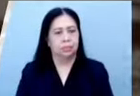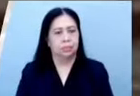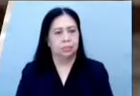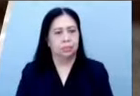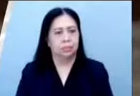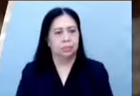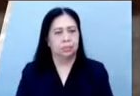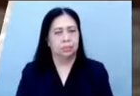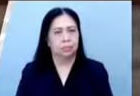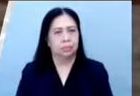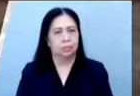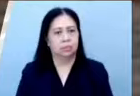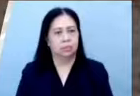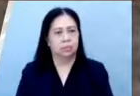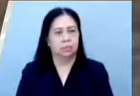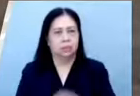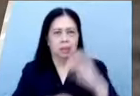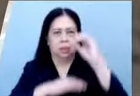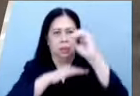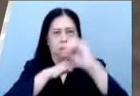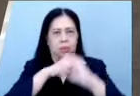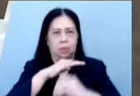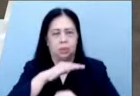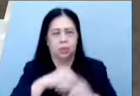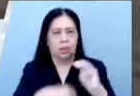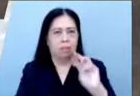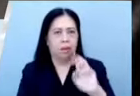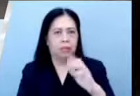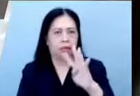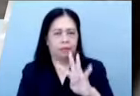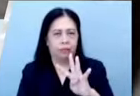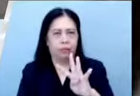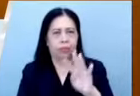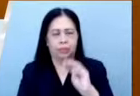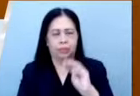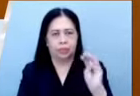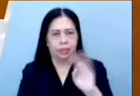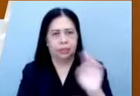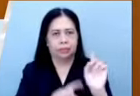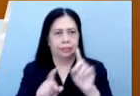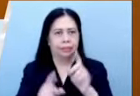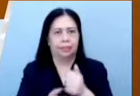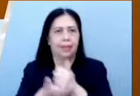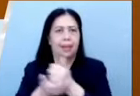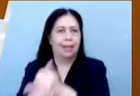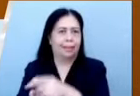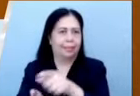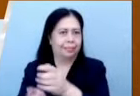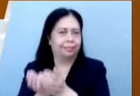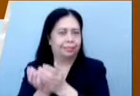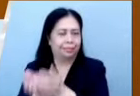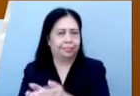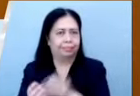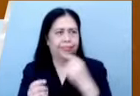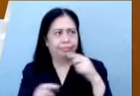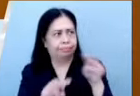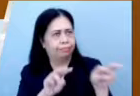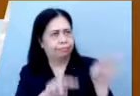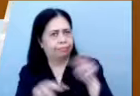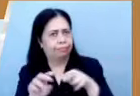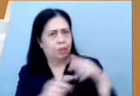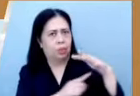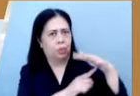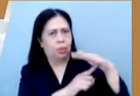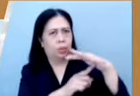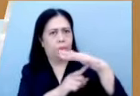Takip silim noong March 4 Lunes habang papalapit ang resupply mission team sa may Sabina Shoal, namata ang paikot-ikot ang helicopter ng Chinese